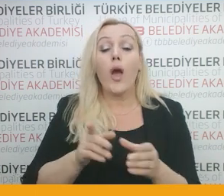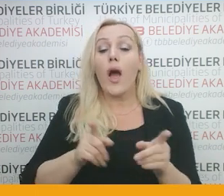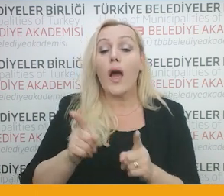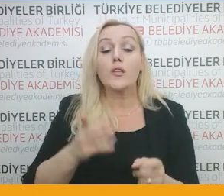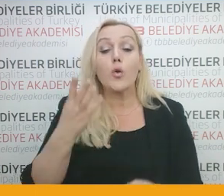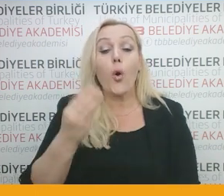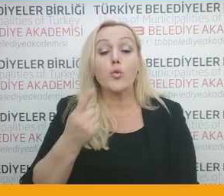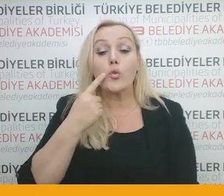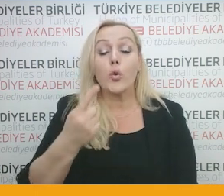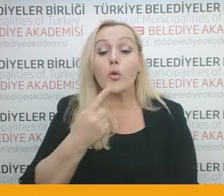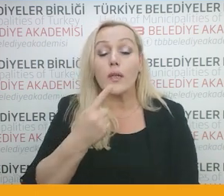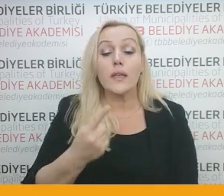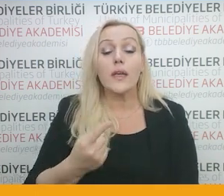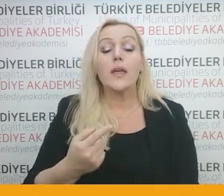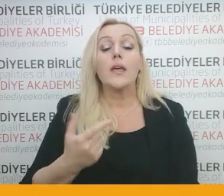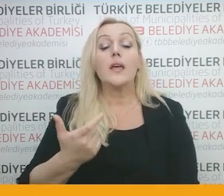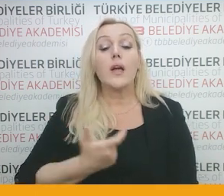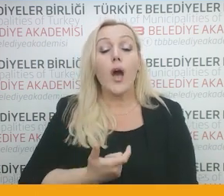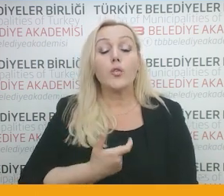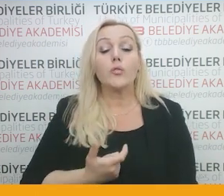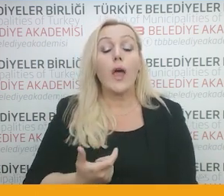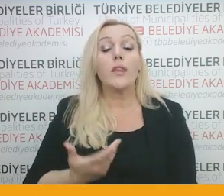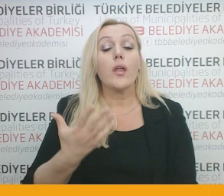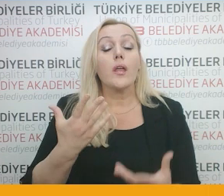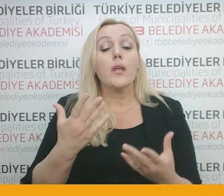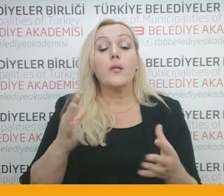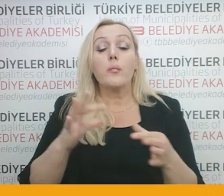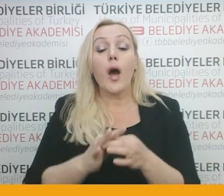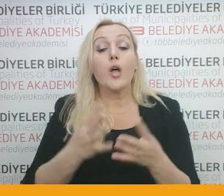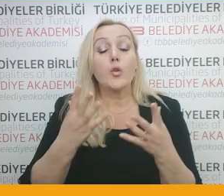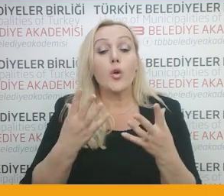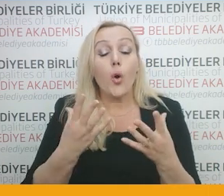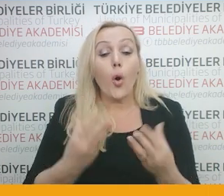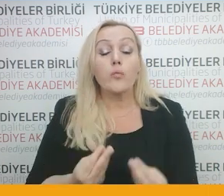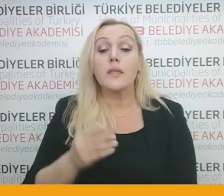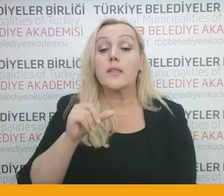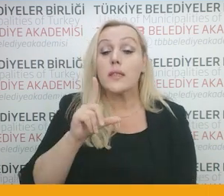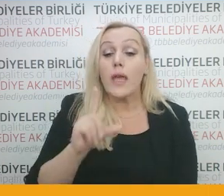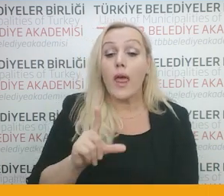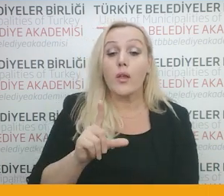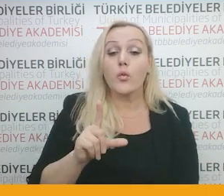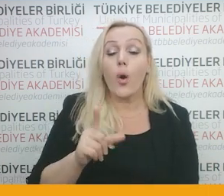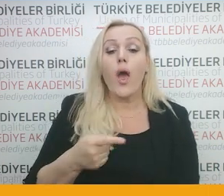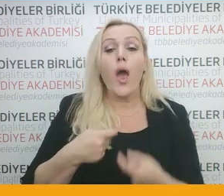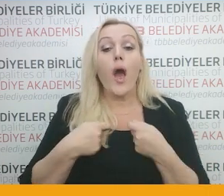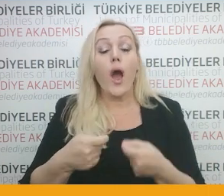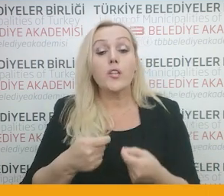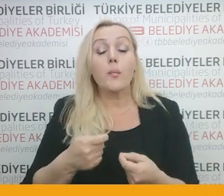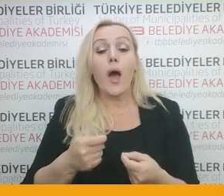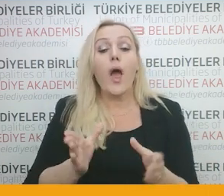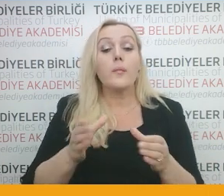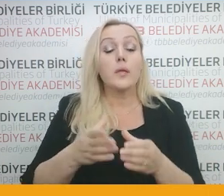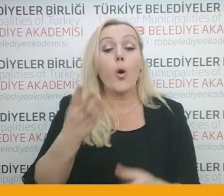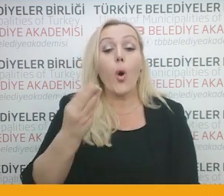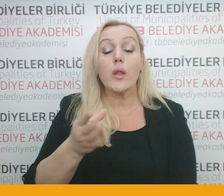Bunun mevzuattan kaynaklanan bir kurum olması gerekiyor. Bir birim olması gerekiyor. Harcama birimi olabilmesi için.